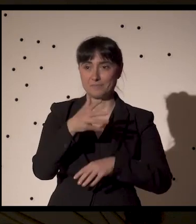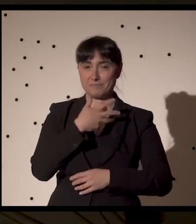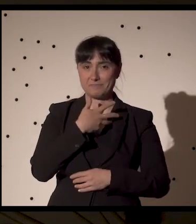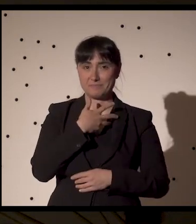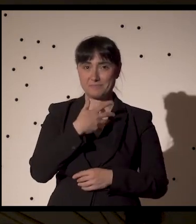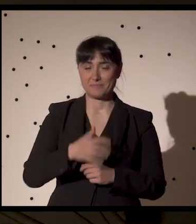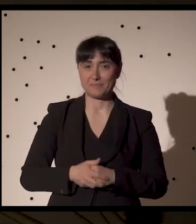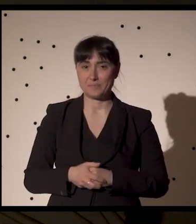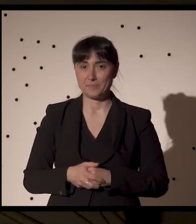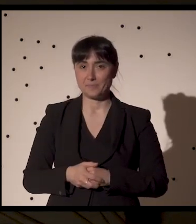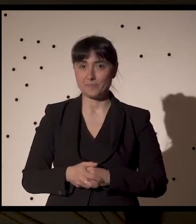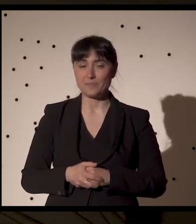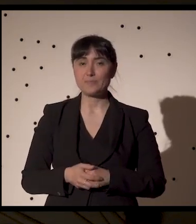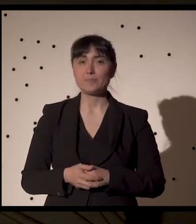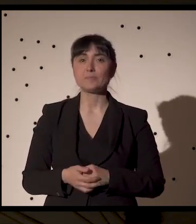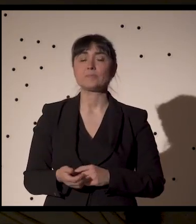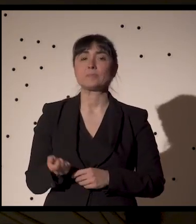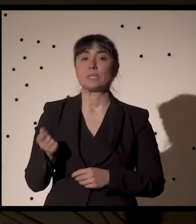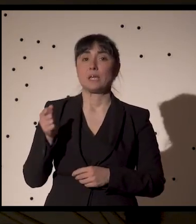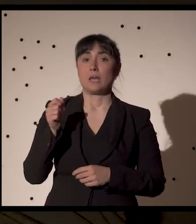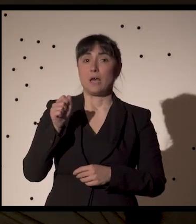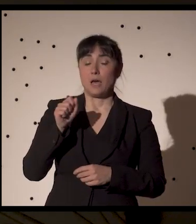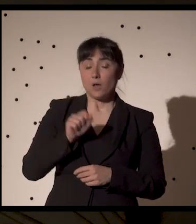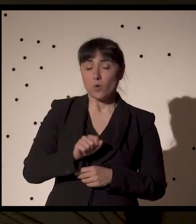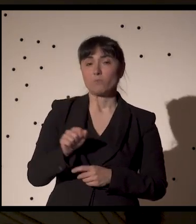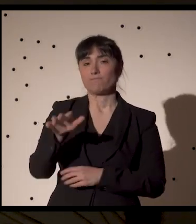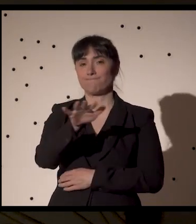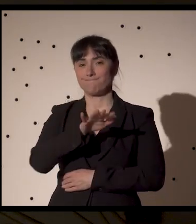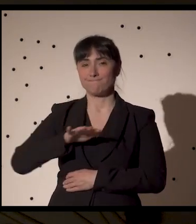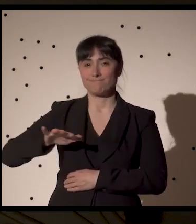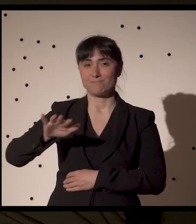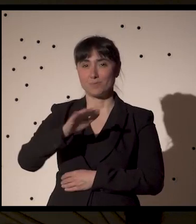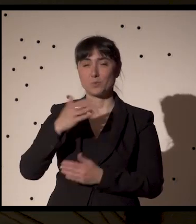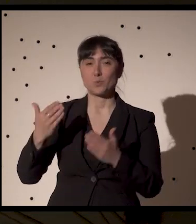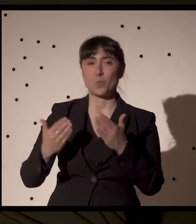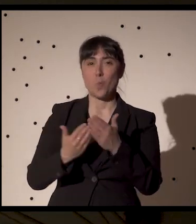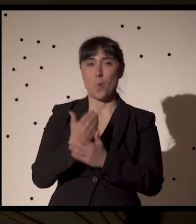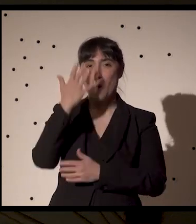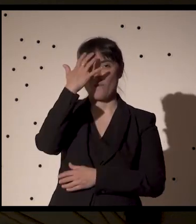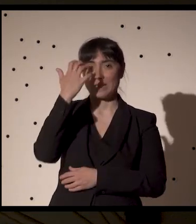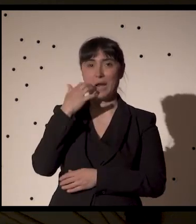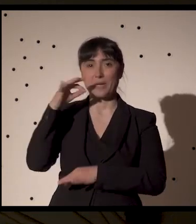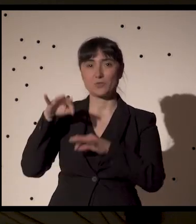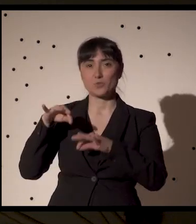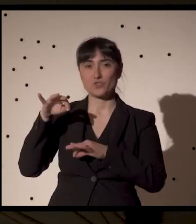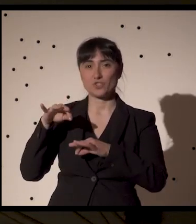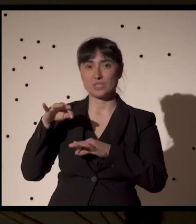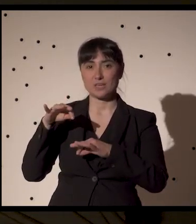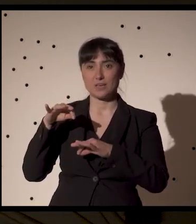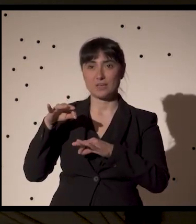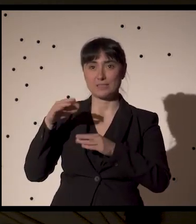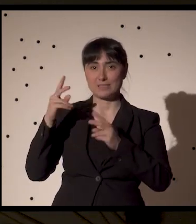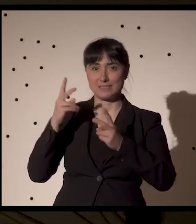Sempre nell'ambito della nuova drammaturgia e mi piace ricordarlo visto che siamo seduti sulla scena di prima